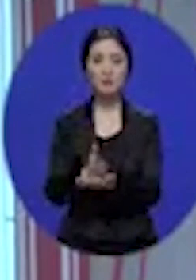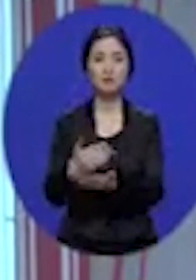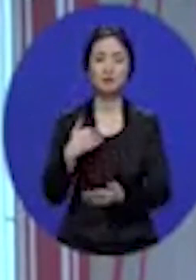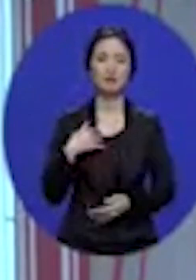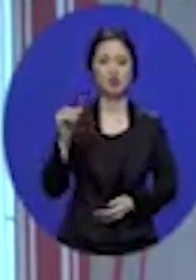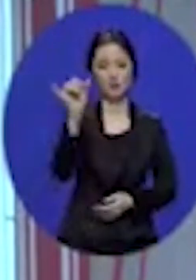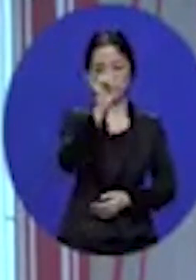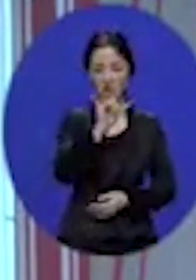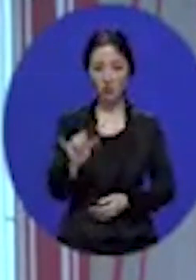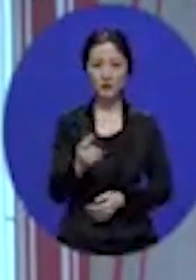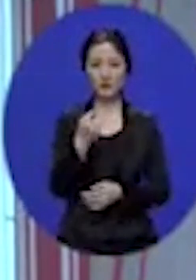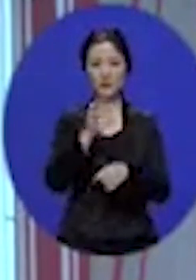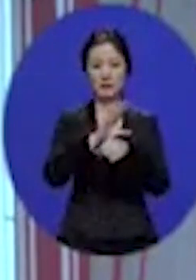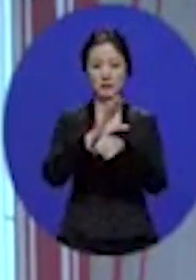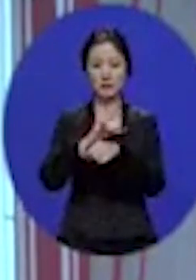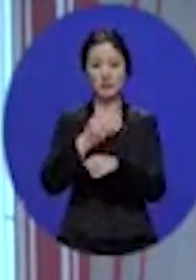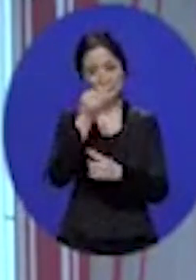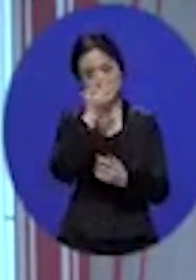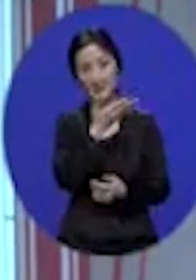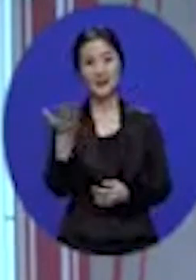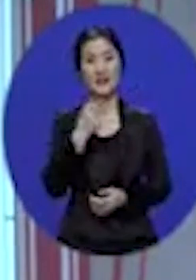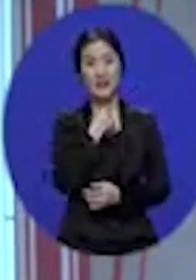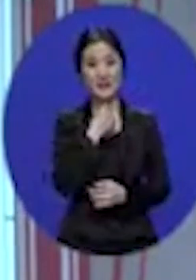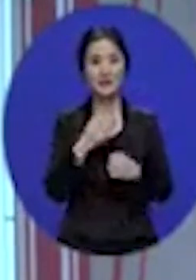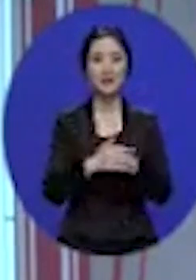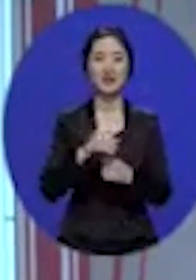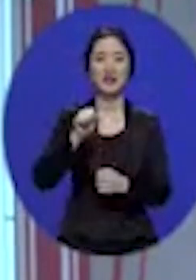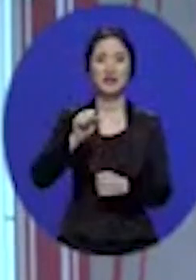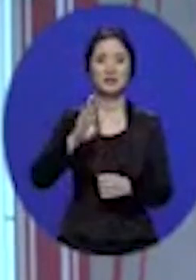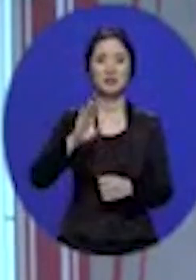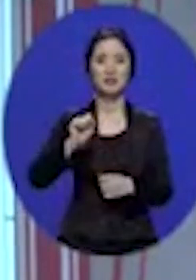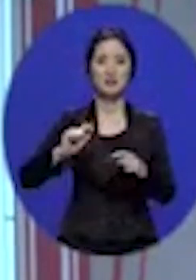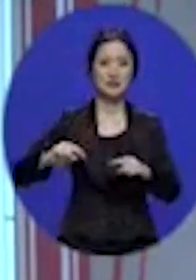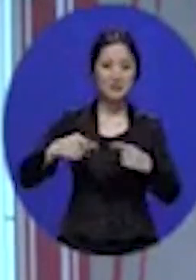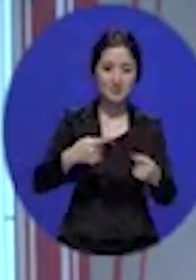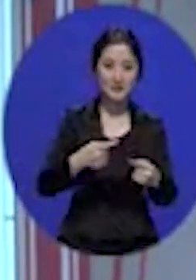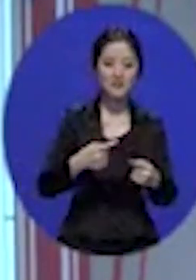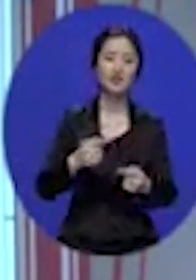싶다. 그래가지고 이분이 SBS 아나운서가 또 됐어요.